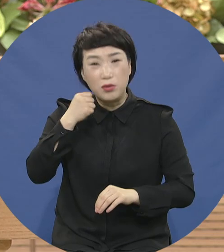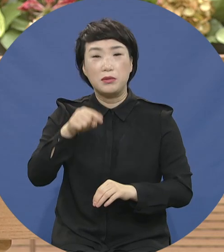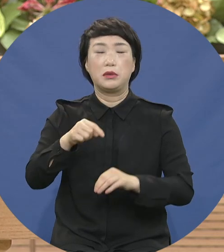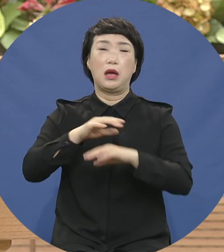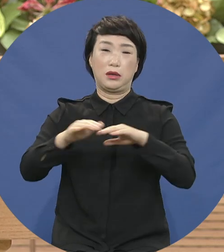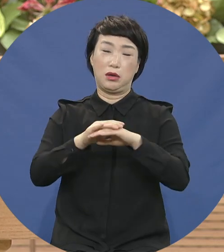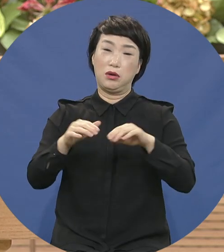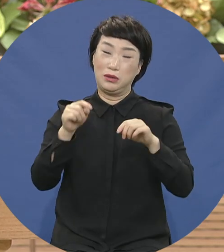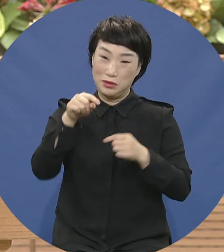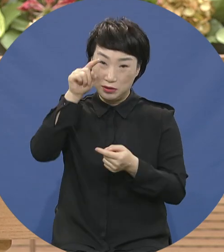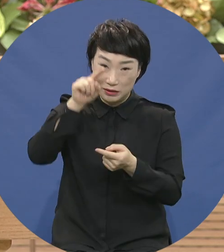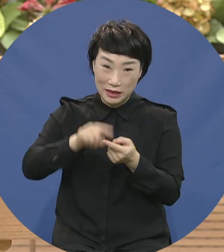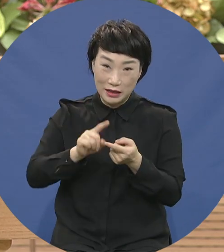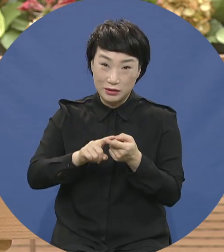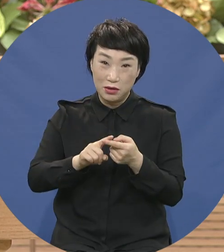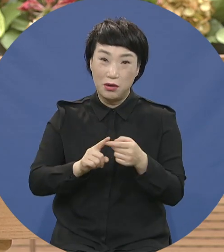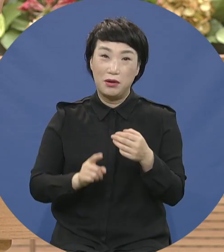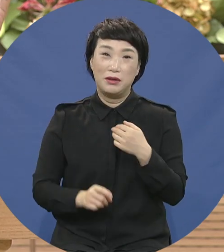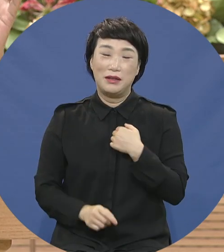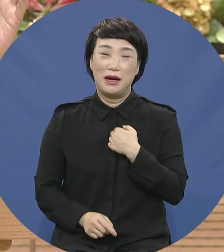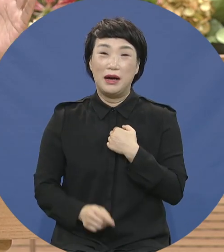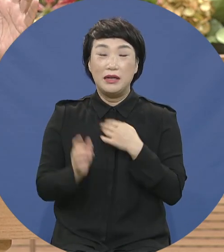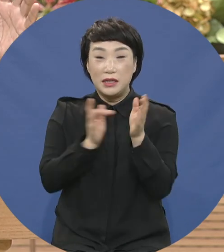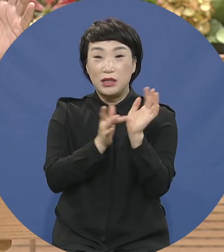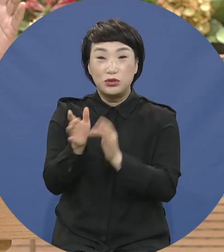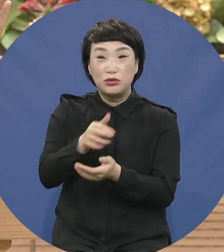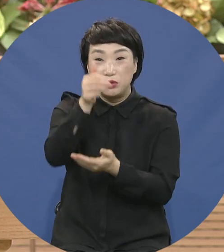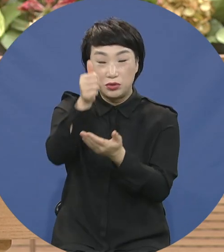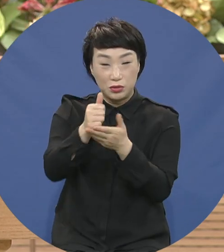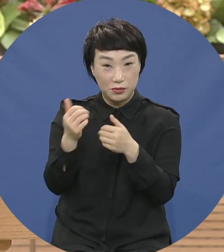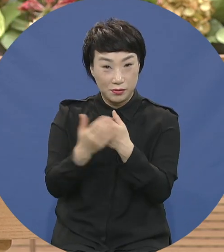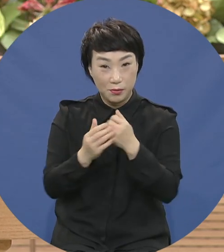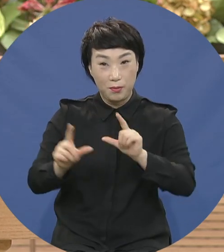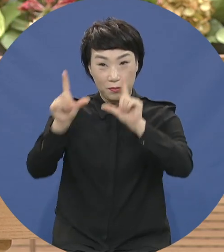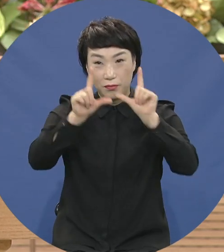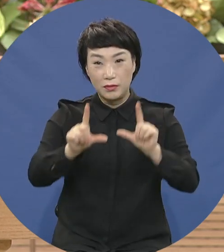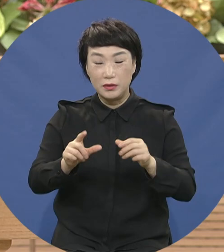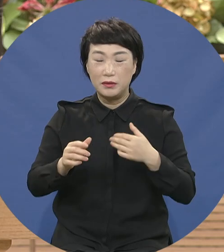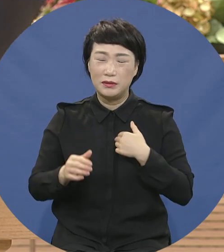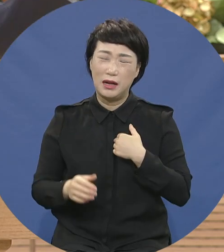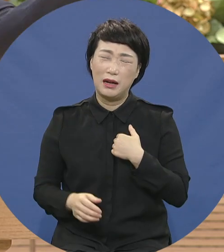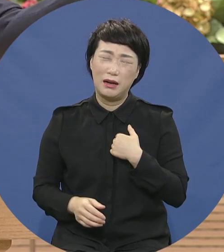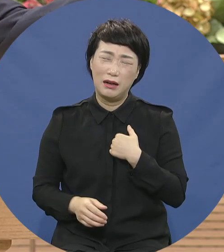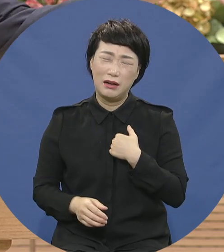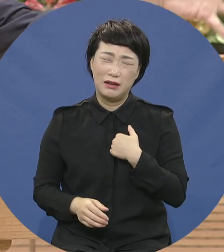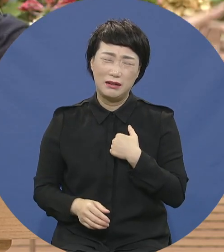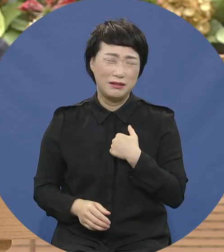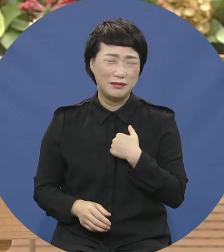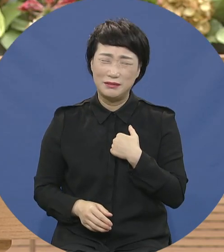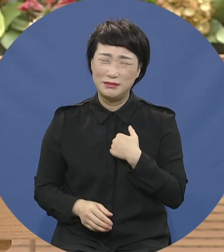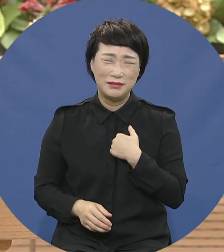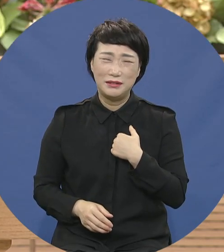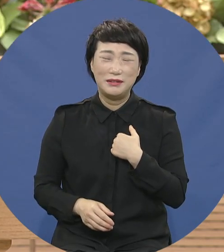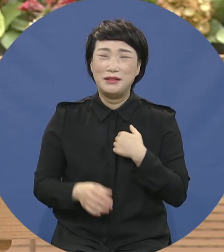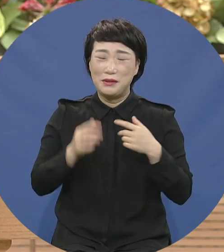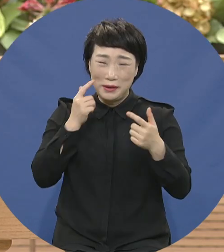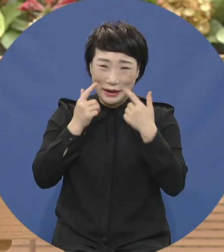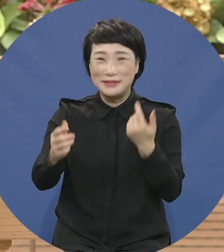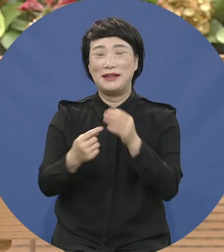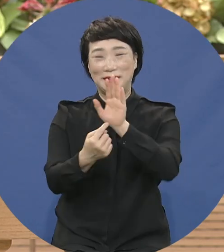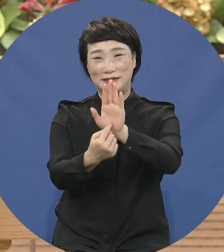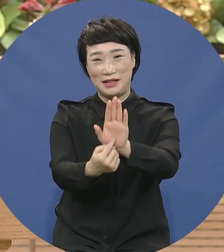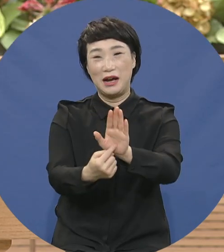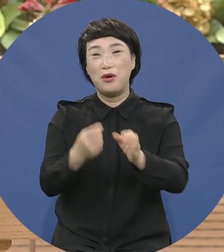그 모습에 대해서 예수 그리스도로 살게 된 모습을 환하게 막 드러내는 그